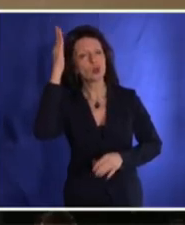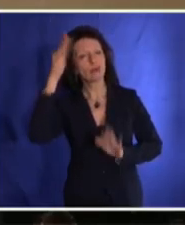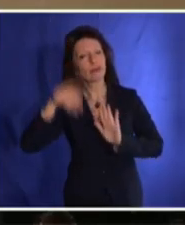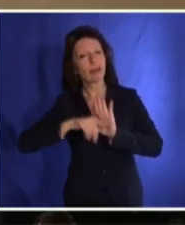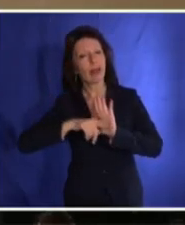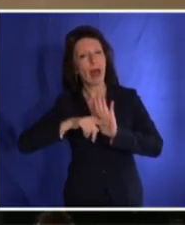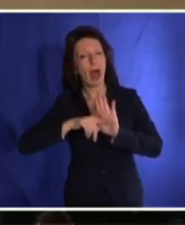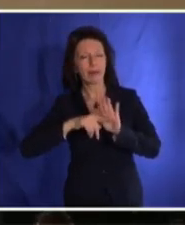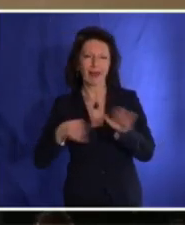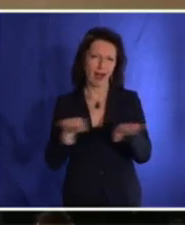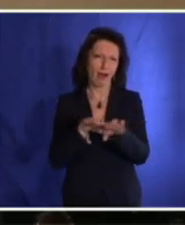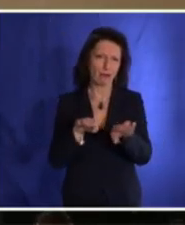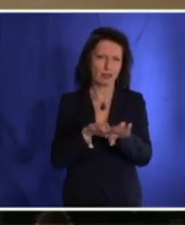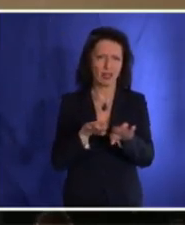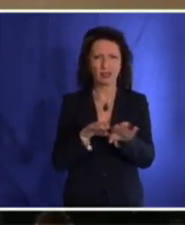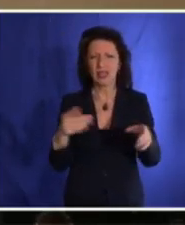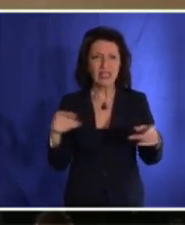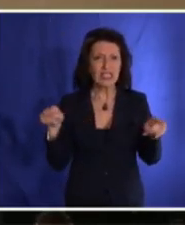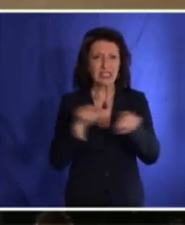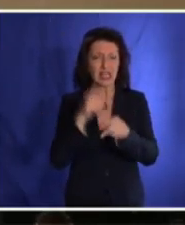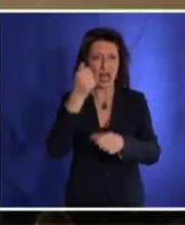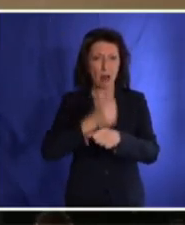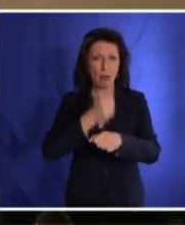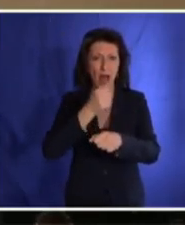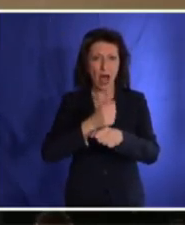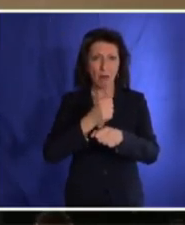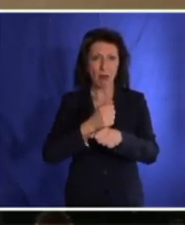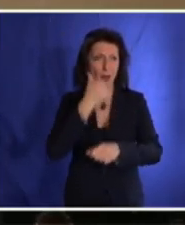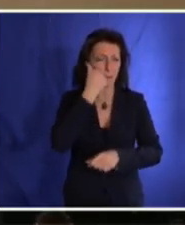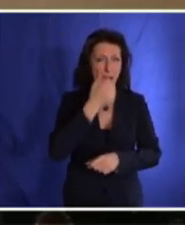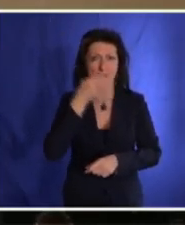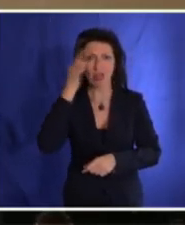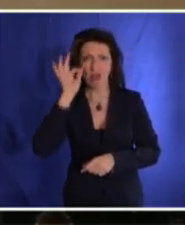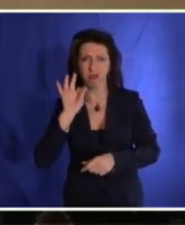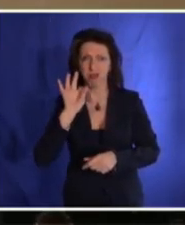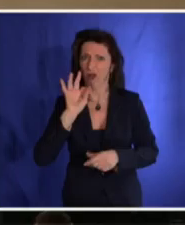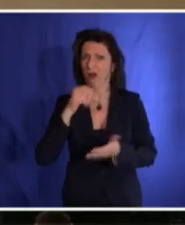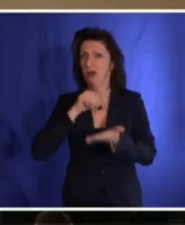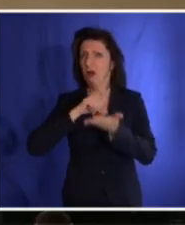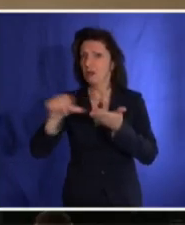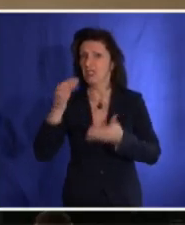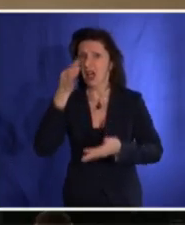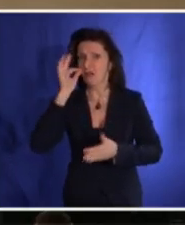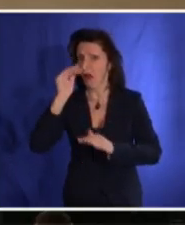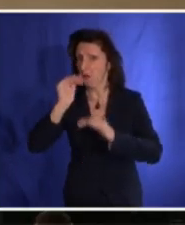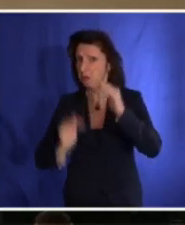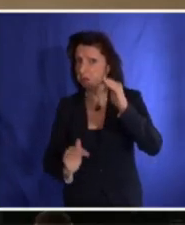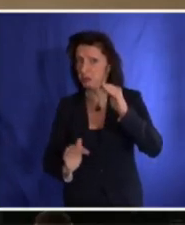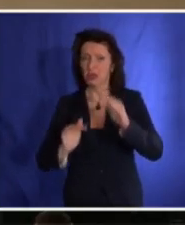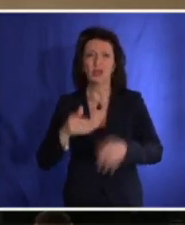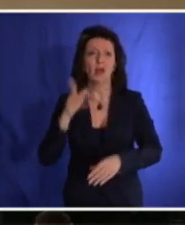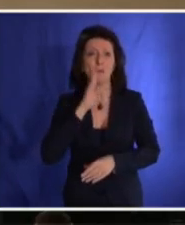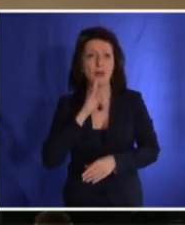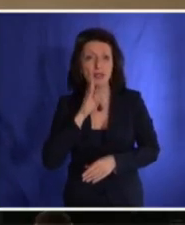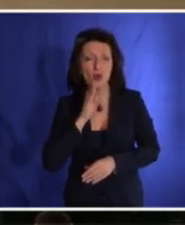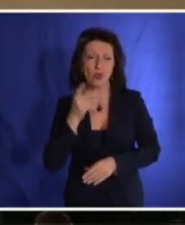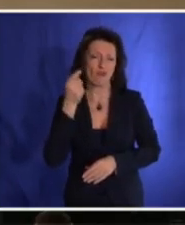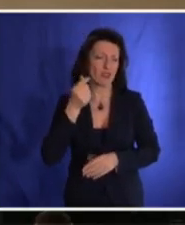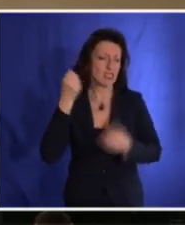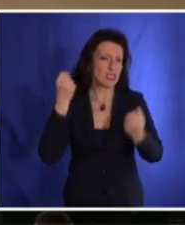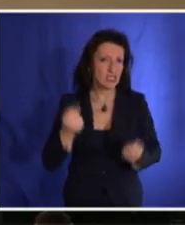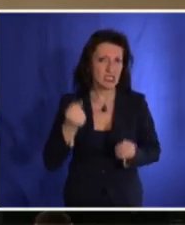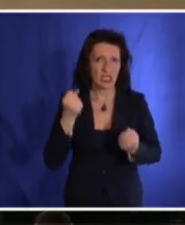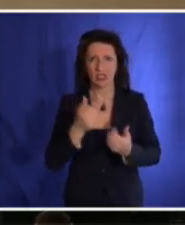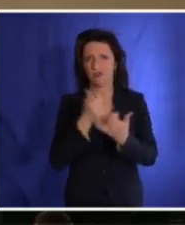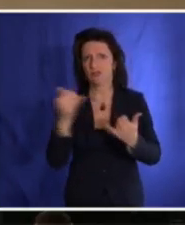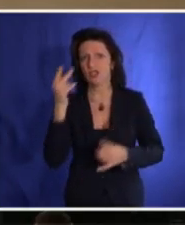der Bezahlung für gleichwertige Arbeit zwischen Mann und Frau, in der finanziellen Absicherung, in der Pension, in der